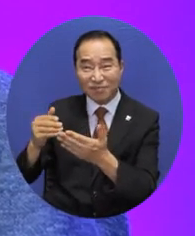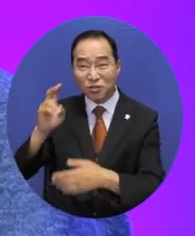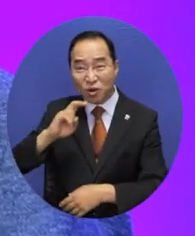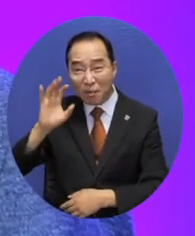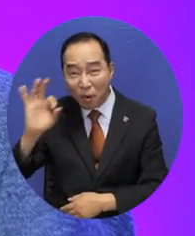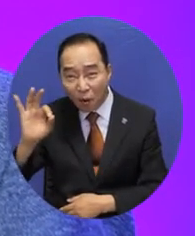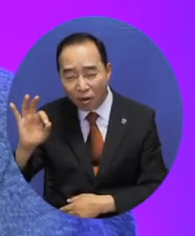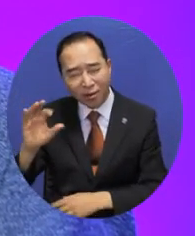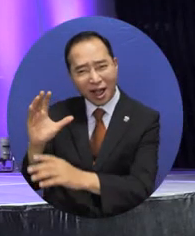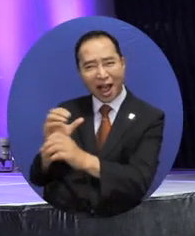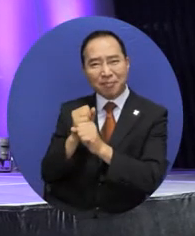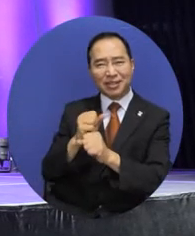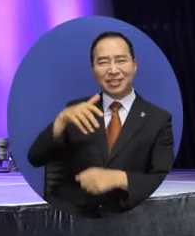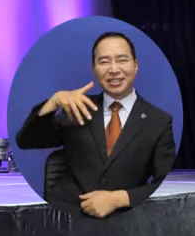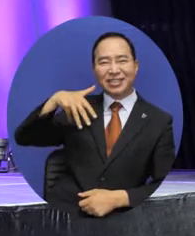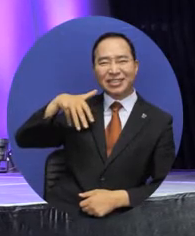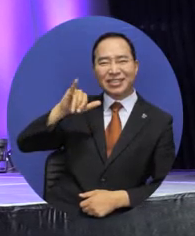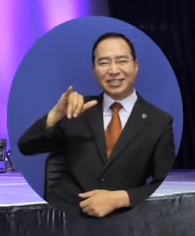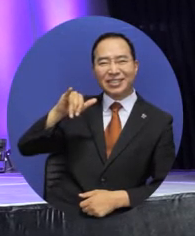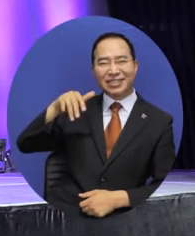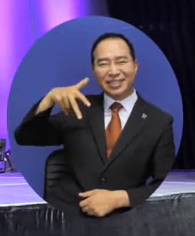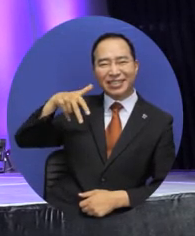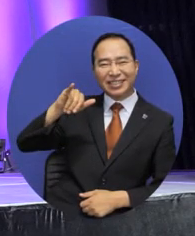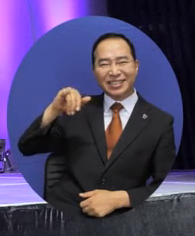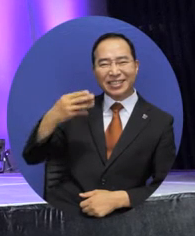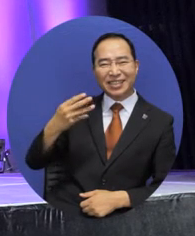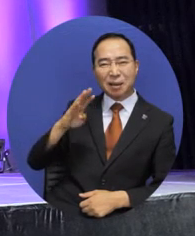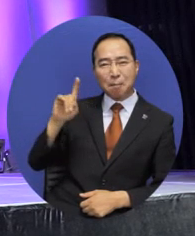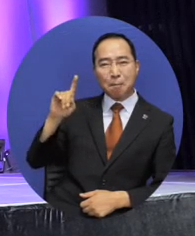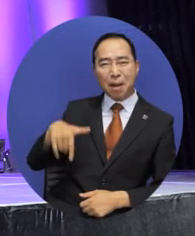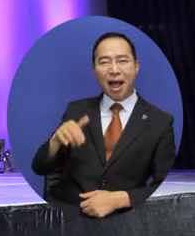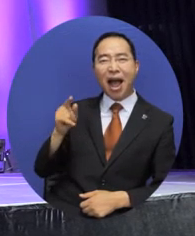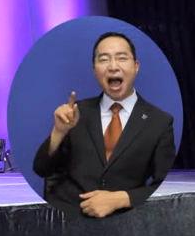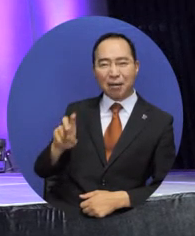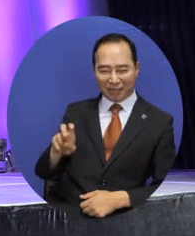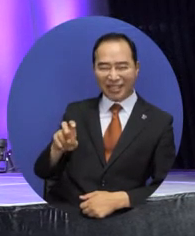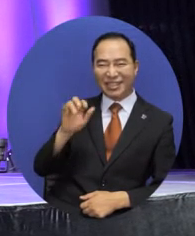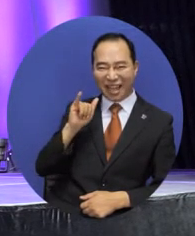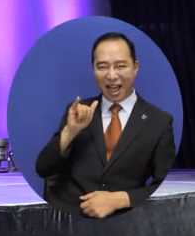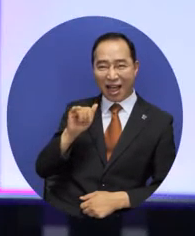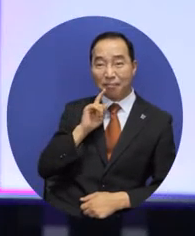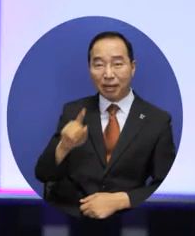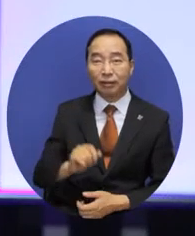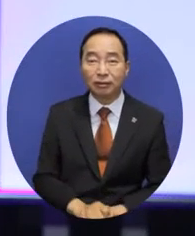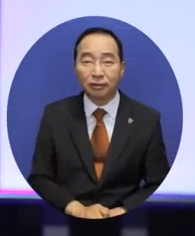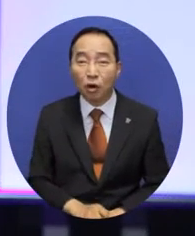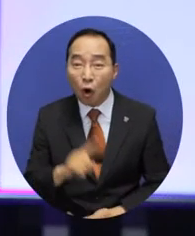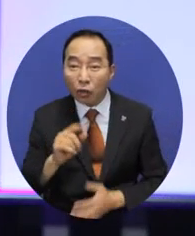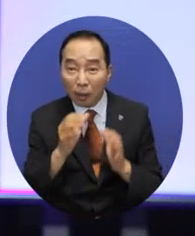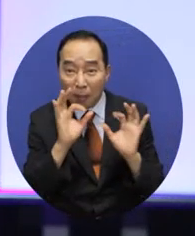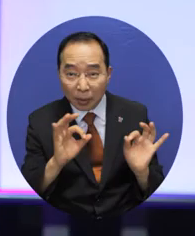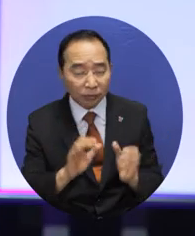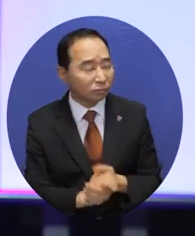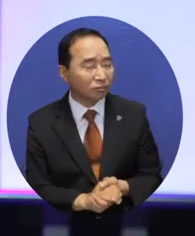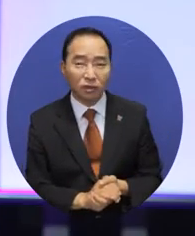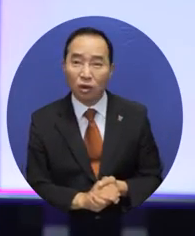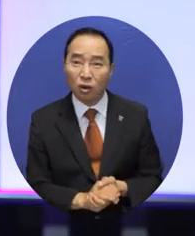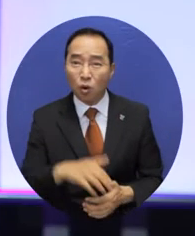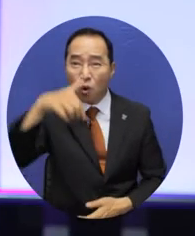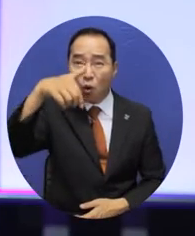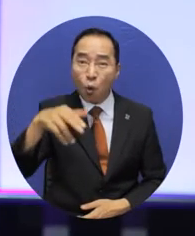질박함이라고 말합니다. 그와 반면에 또 어떤 학자들은 고려 청자 같은 것을 바탕으로 해서 우아한 세련미라고